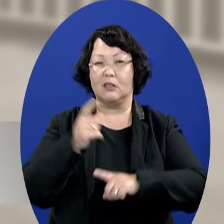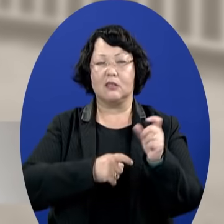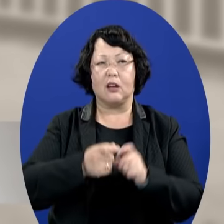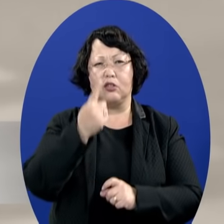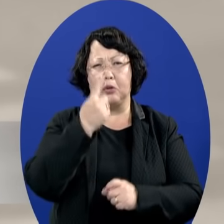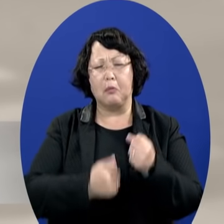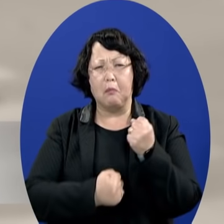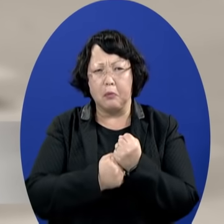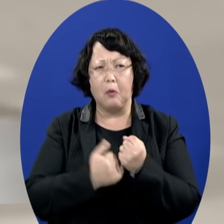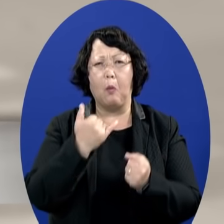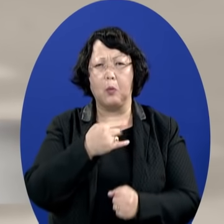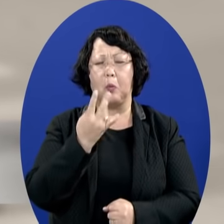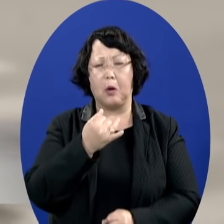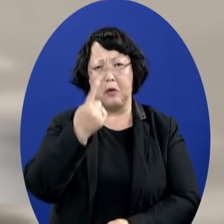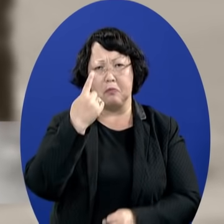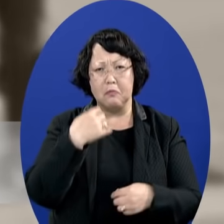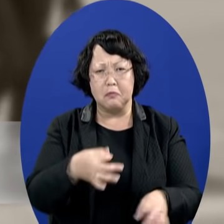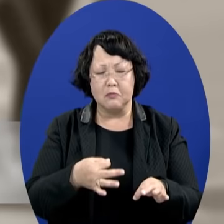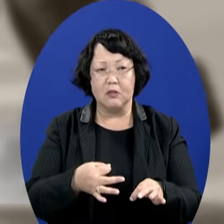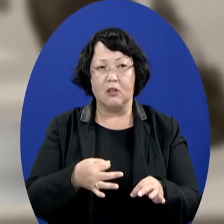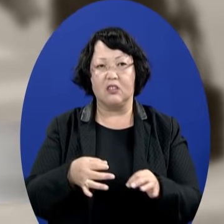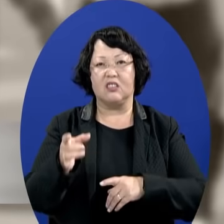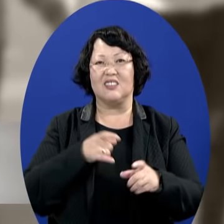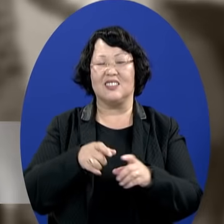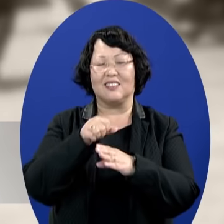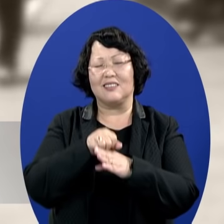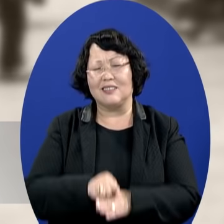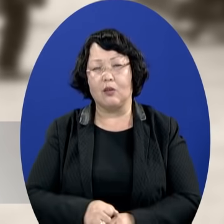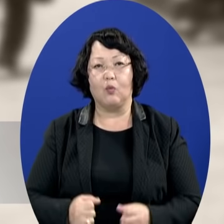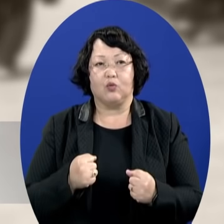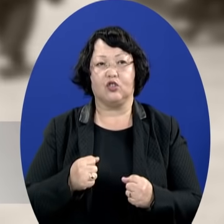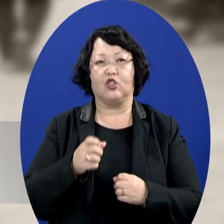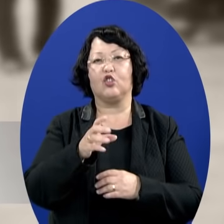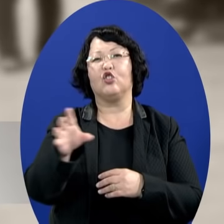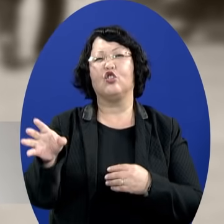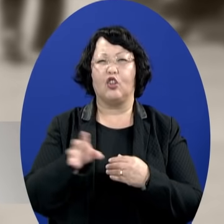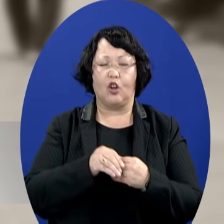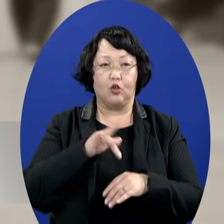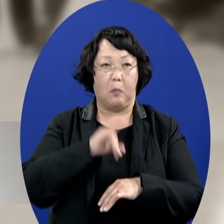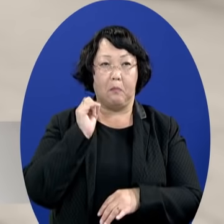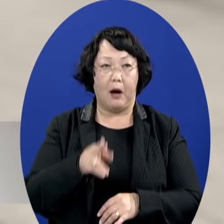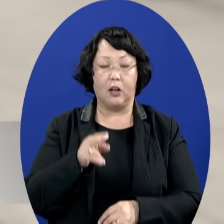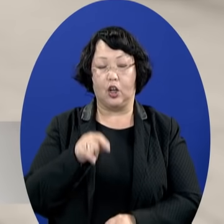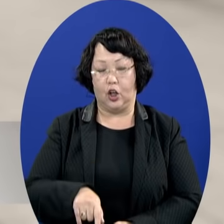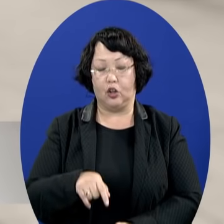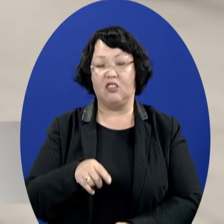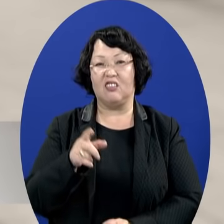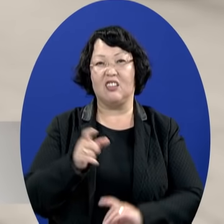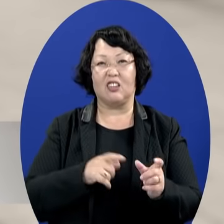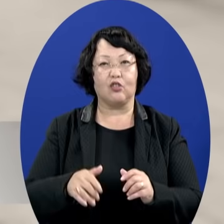хараад манайх шиг улсад илүү дарамт хүчтэй мэдрэгдэж болзошгүй байна. Төв банкны зүгээс за энэ оны эдийн засгийн өсөлтийн